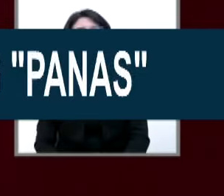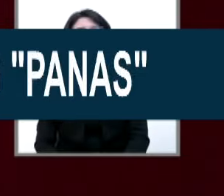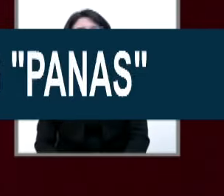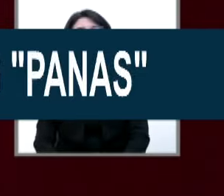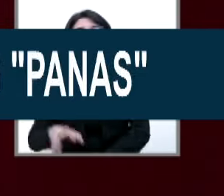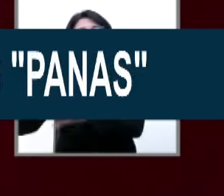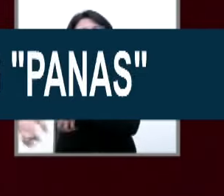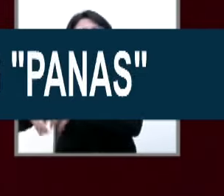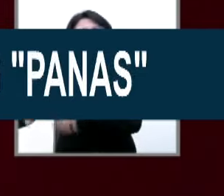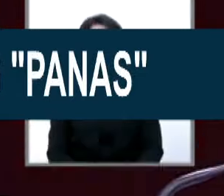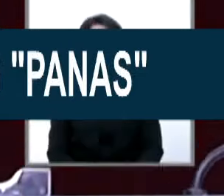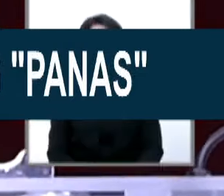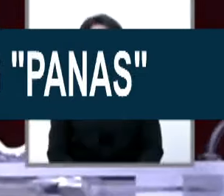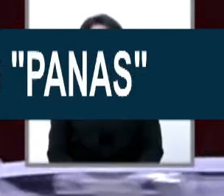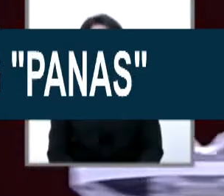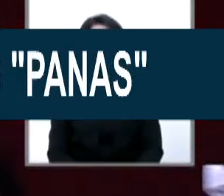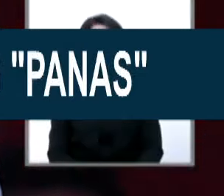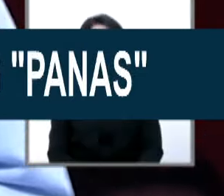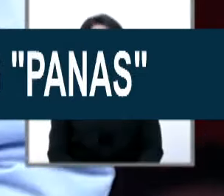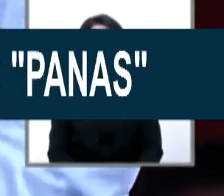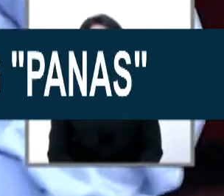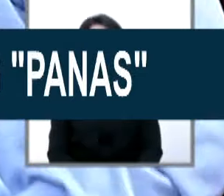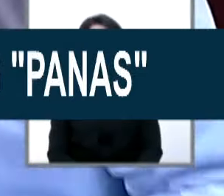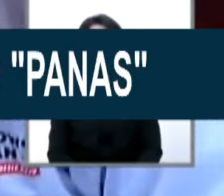menunjukkan gestur mencoba mencari jawaban.